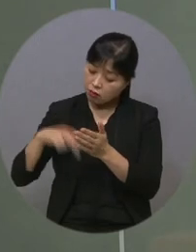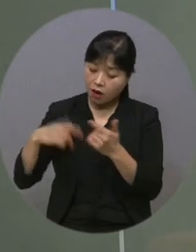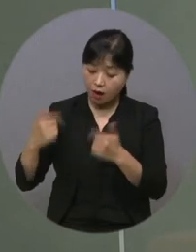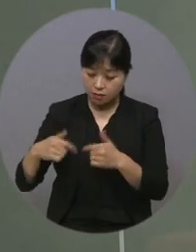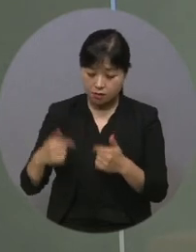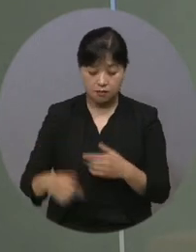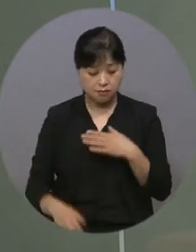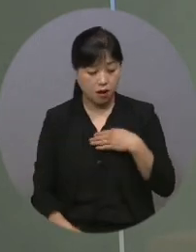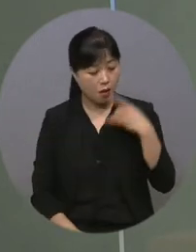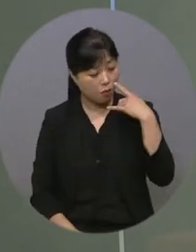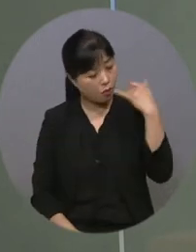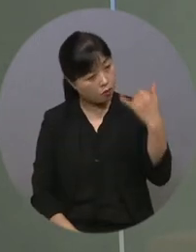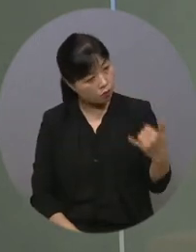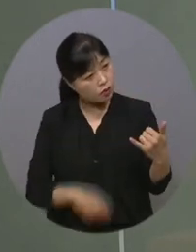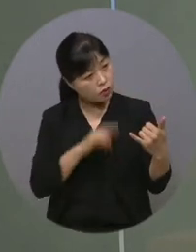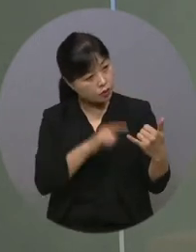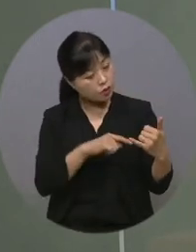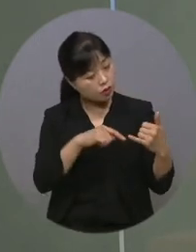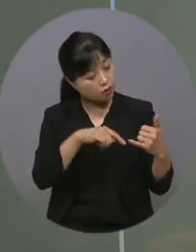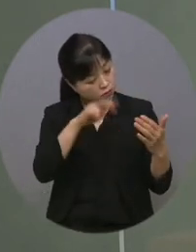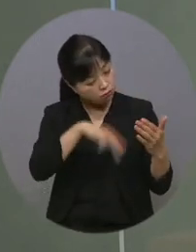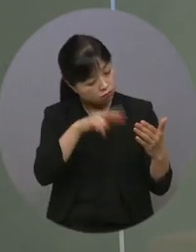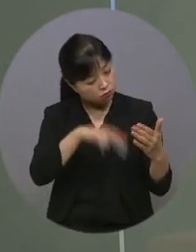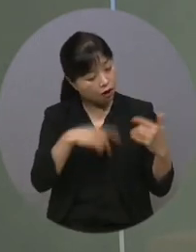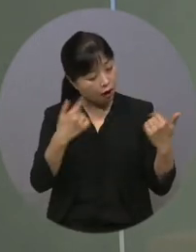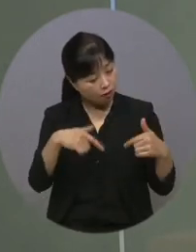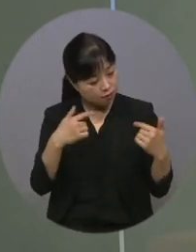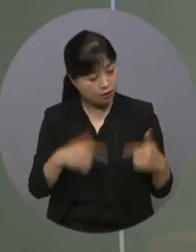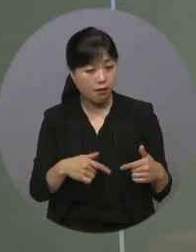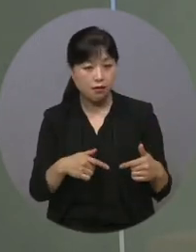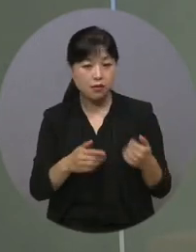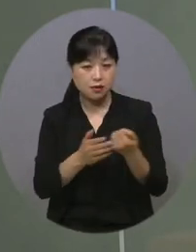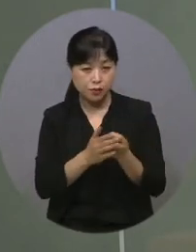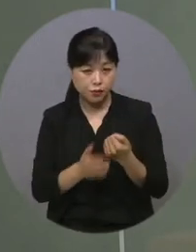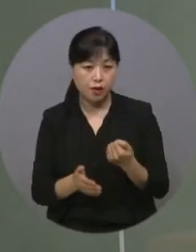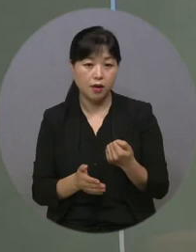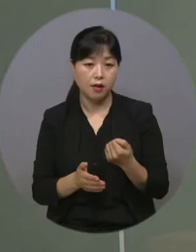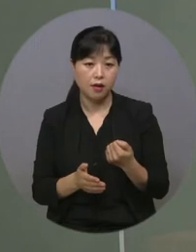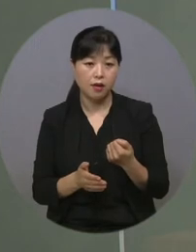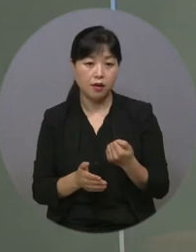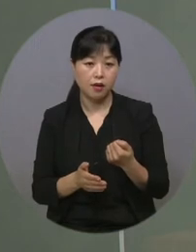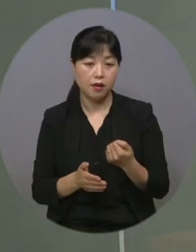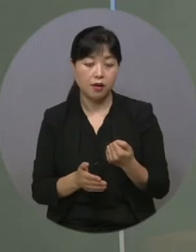어머니 아버지는 독서를 많이 하셔서 그런지 참